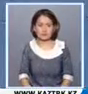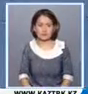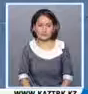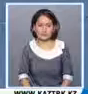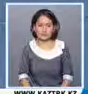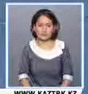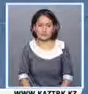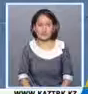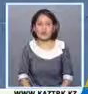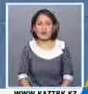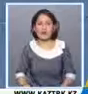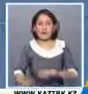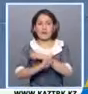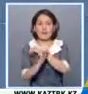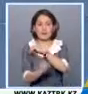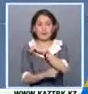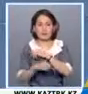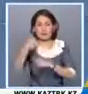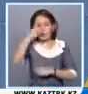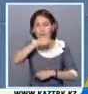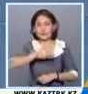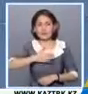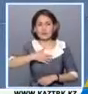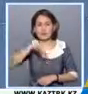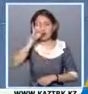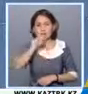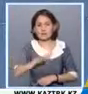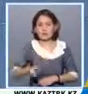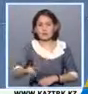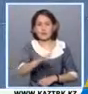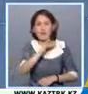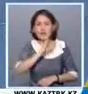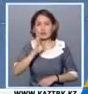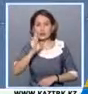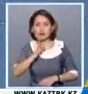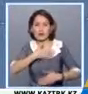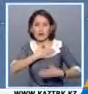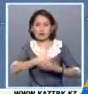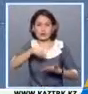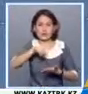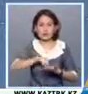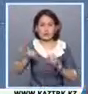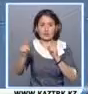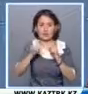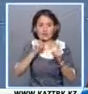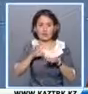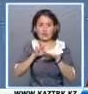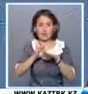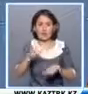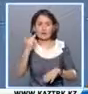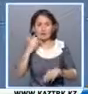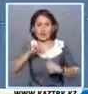Мұндай игі шара соңғы жылдары мәдениеттер мен діндердің халықаралық орталығының ұйымдастыруымен игі бастамаға айналып келе жатыр. Дәстүрлі түрде өткізілетін іс-шара болып